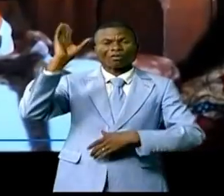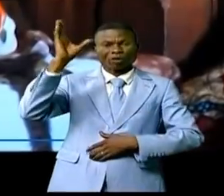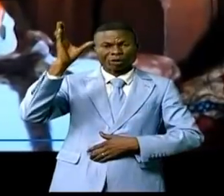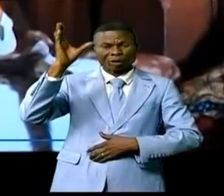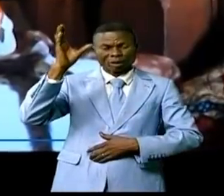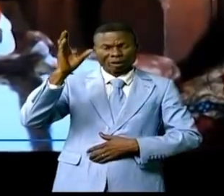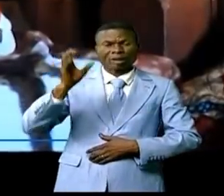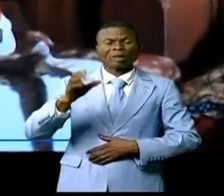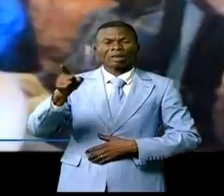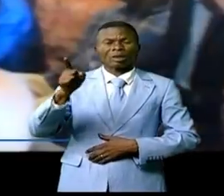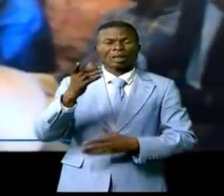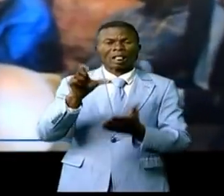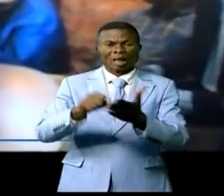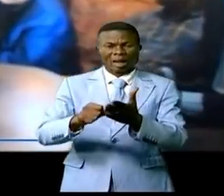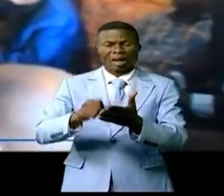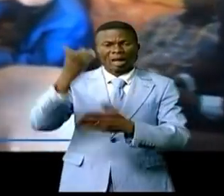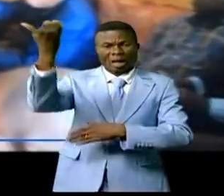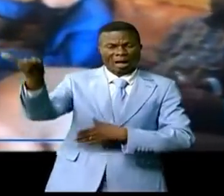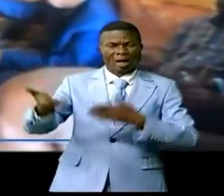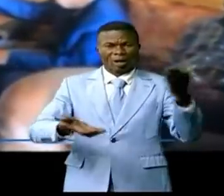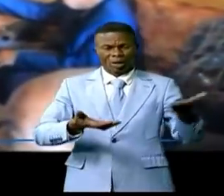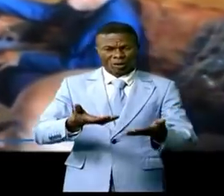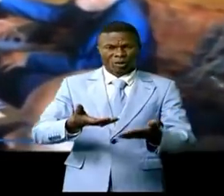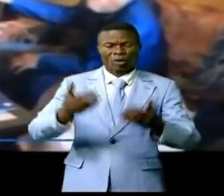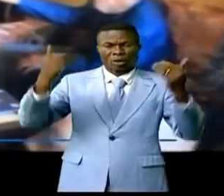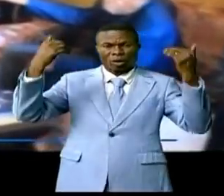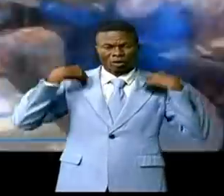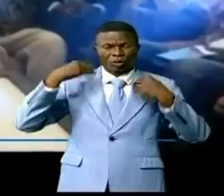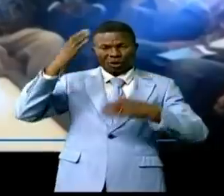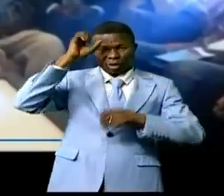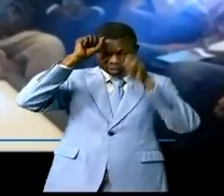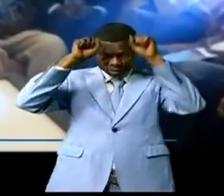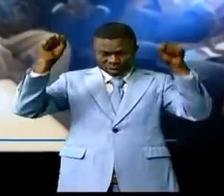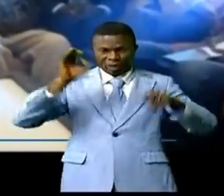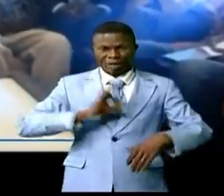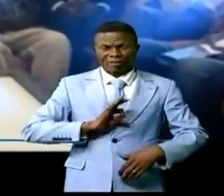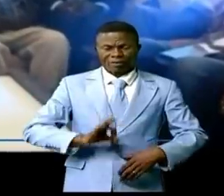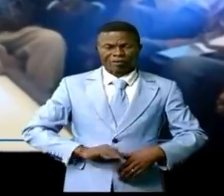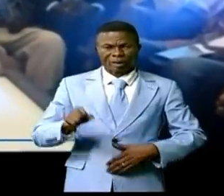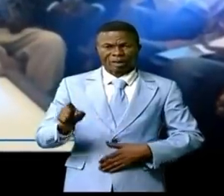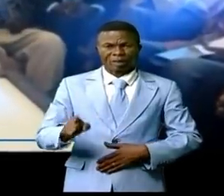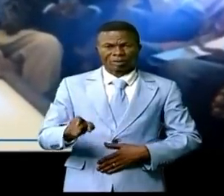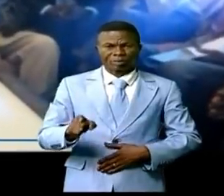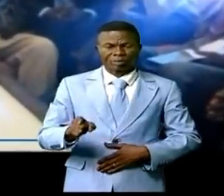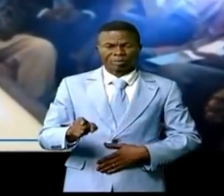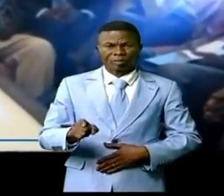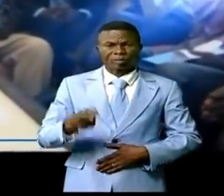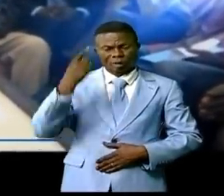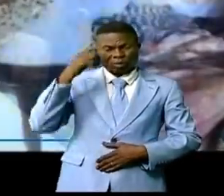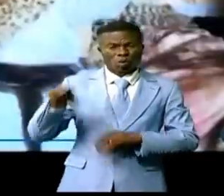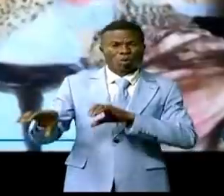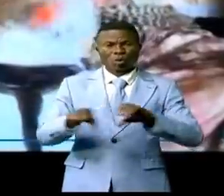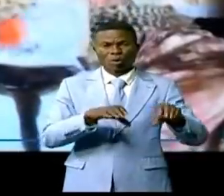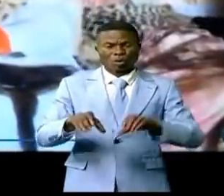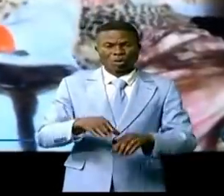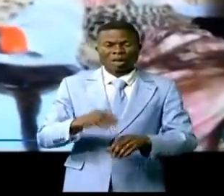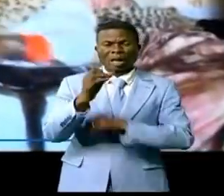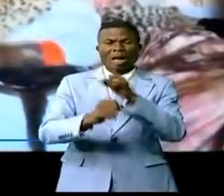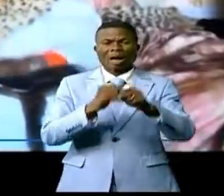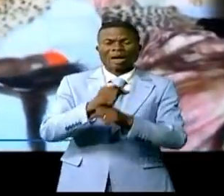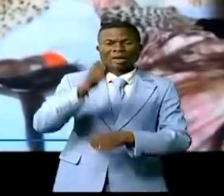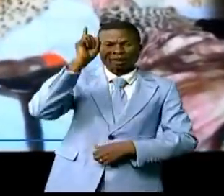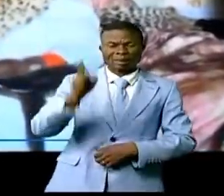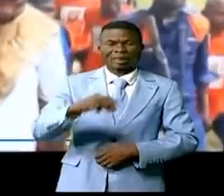menu, la lettre d'invitation adressée au chef de l'État Félix Antoine Tshisekedi Tshilombo à la cérémonie du centenaire de la